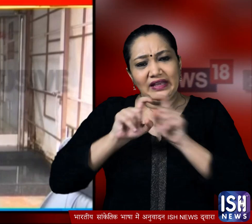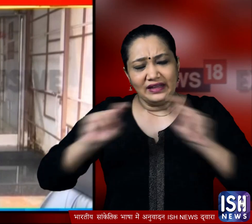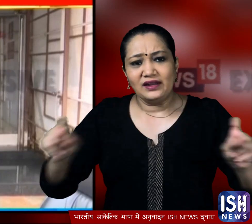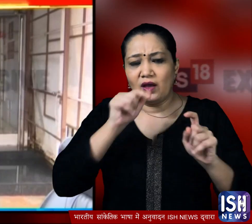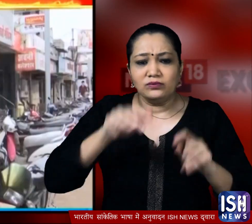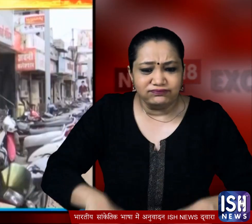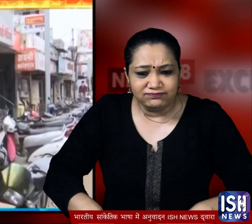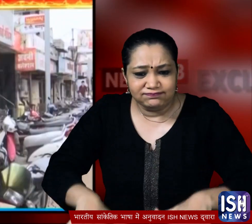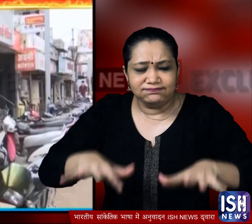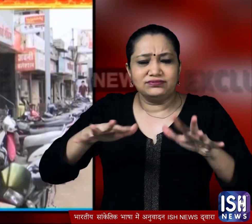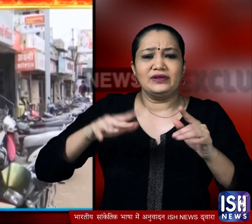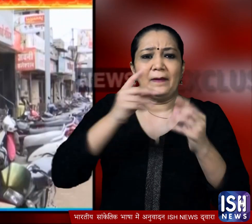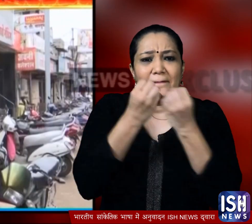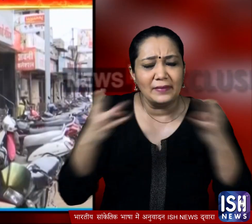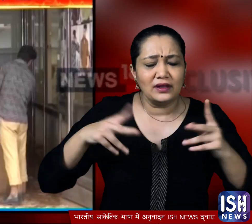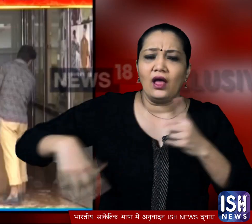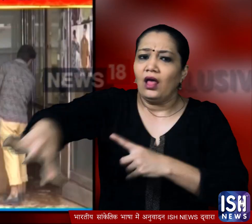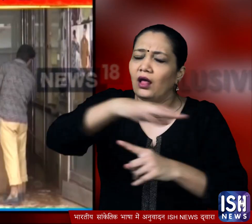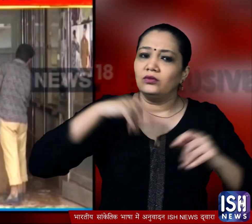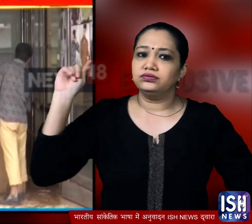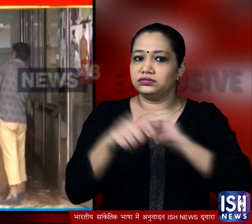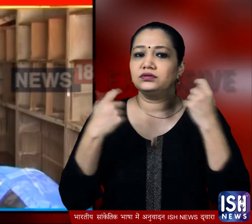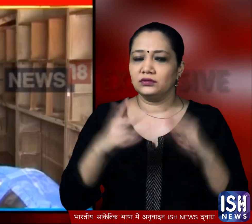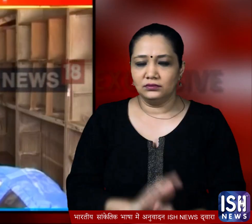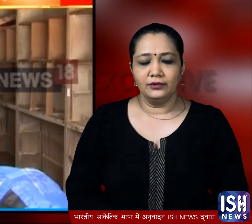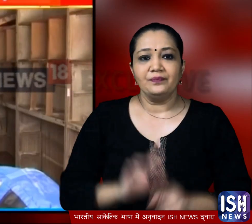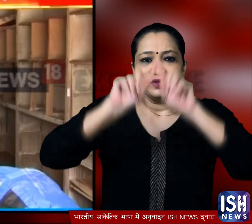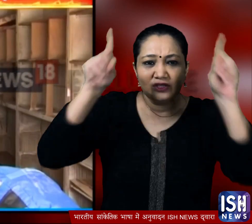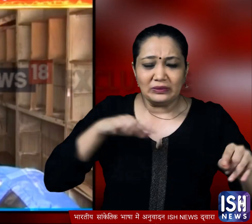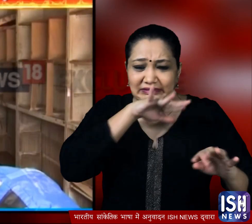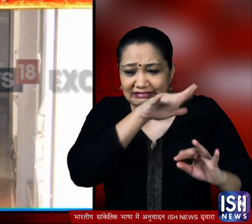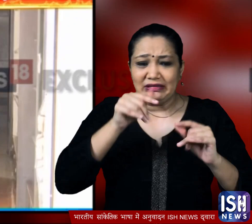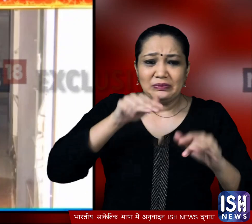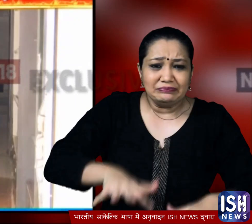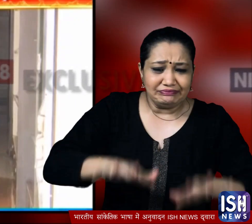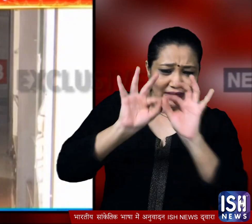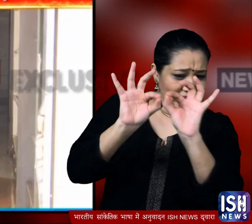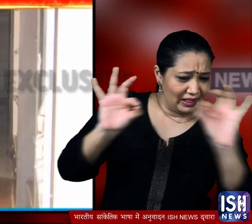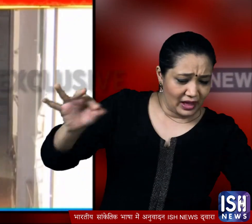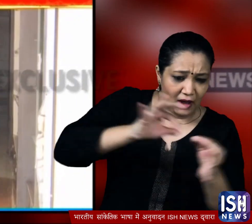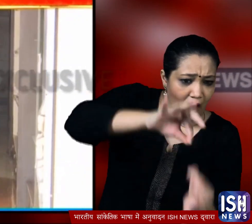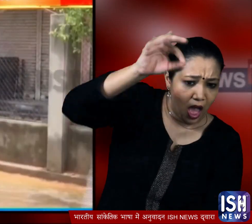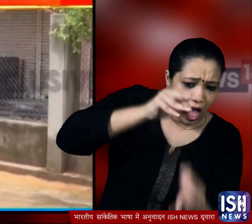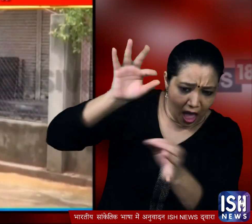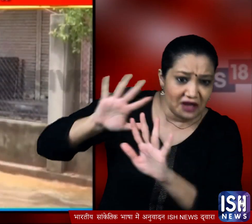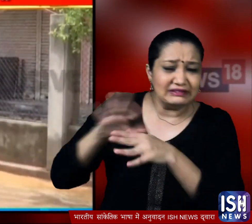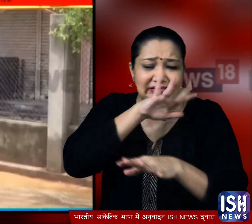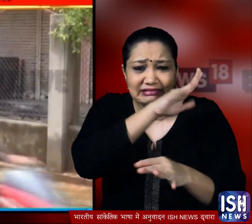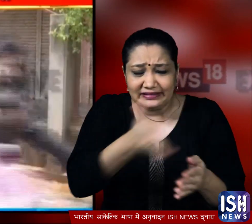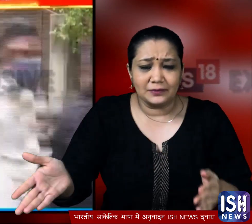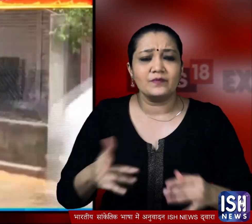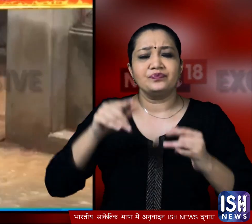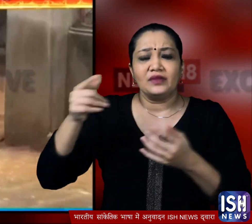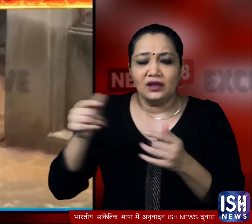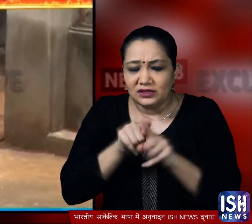साफ दिखा कि बाढ़ के पानी ने शहर की तस्वीर किस कदर बिगाड़ दी। उन दुकानों में गंदे पानी से पड़े निशान कई फीट तक नजर आए। कुछ मकानों से तो